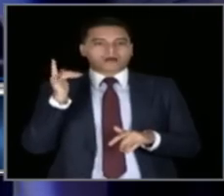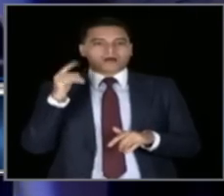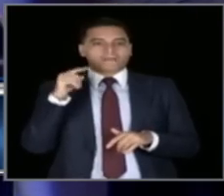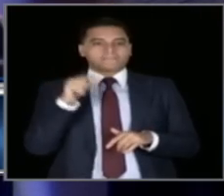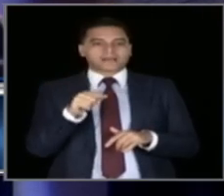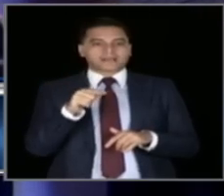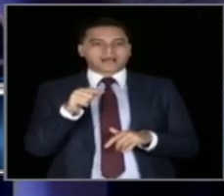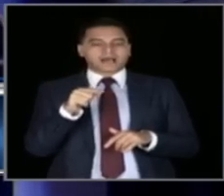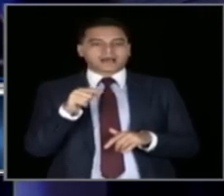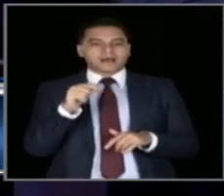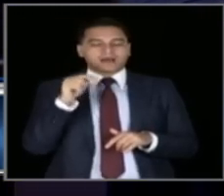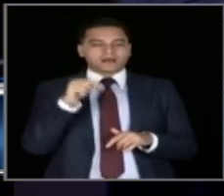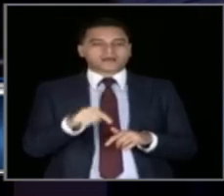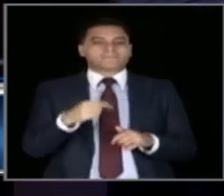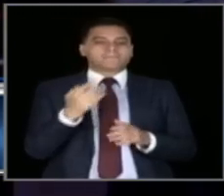بطولة